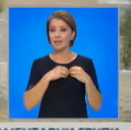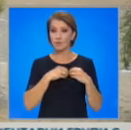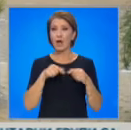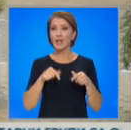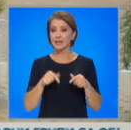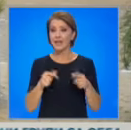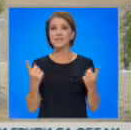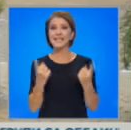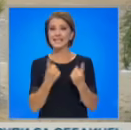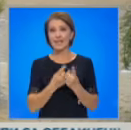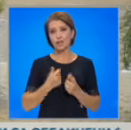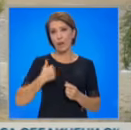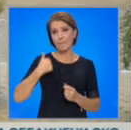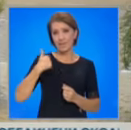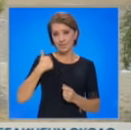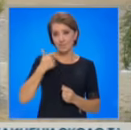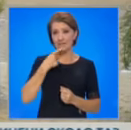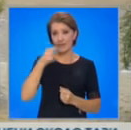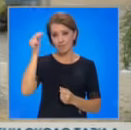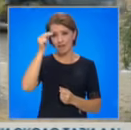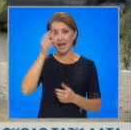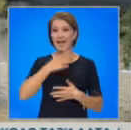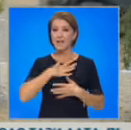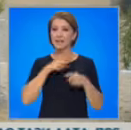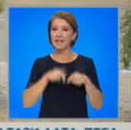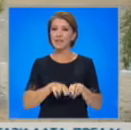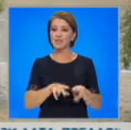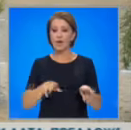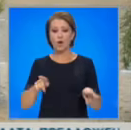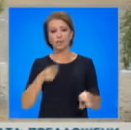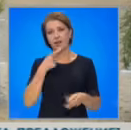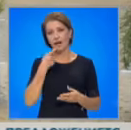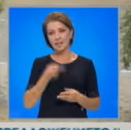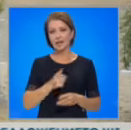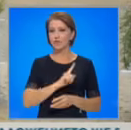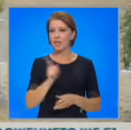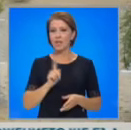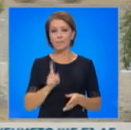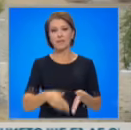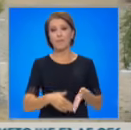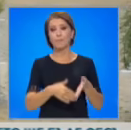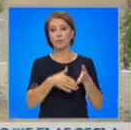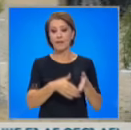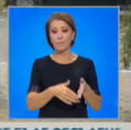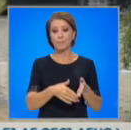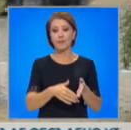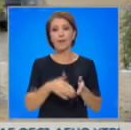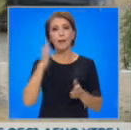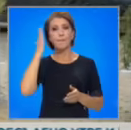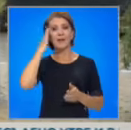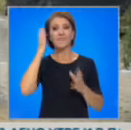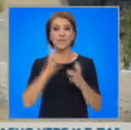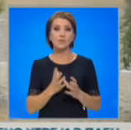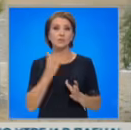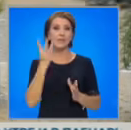на срещата с БСП за България от Има такъв народ заявиха, че няма да подкрепят правителство с третия мандат. От